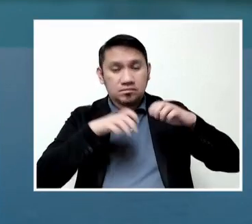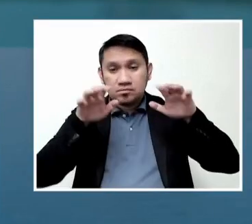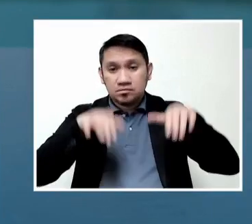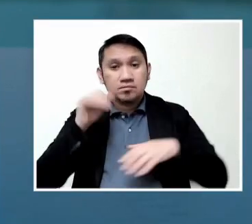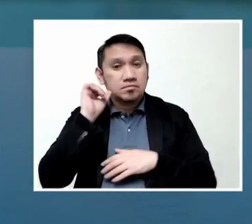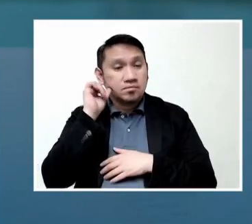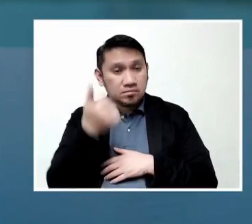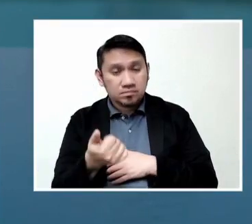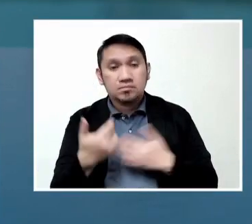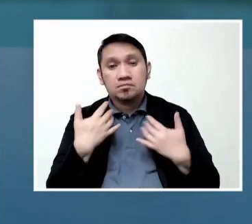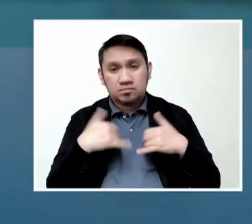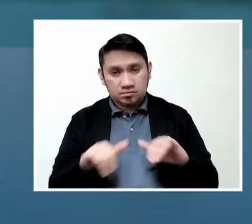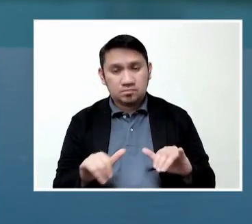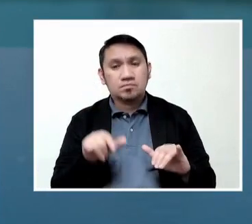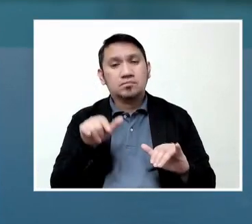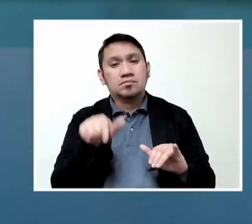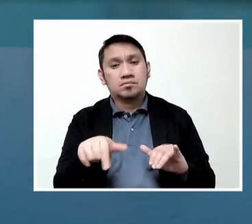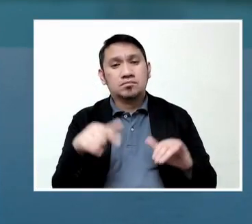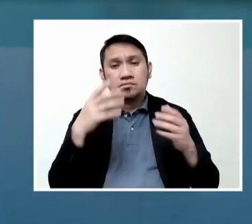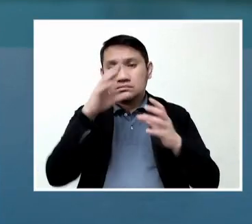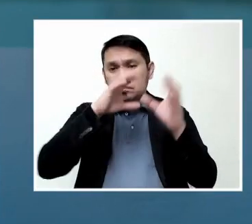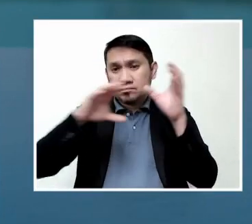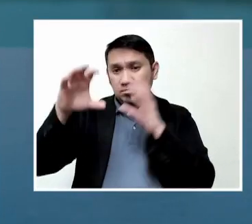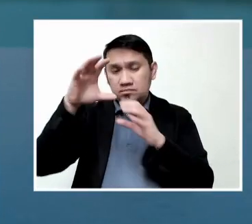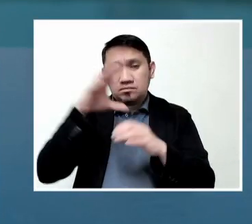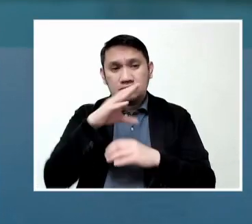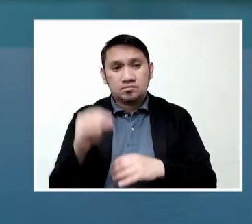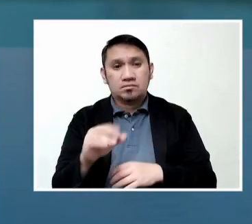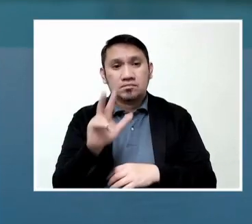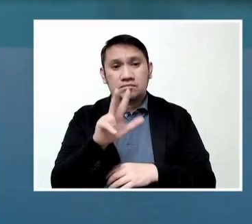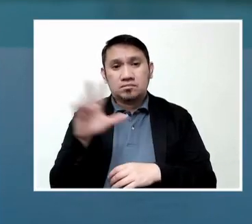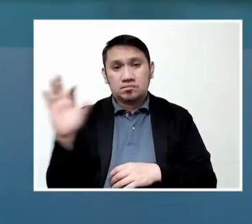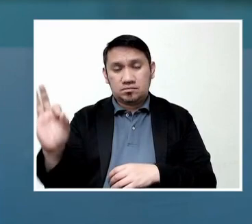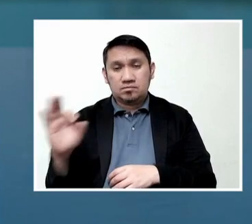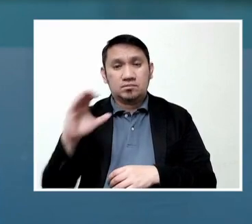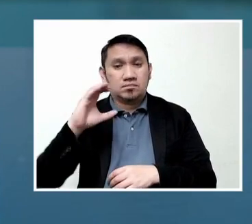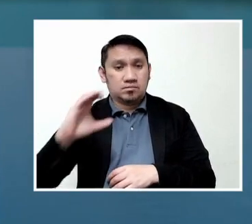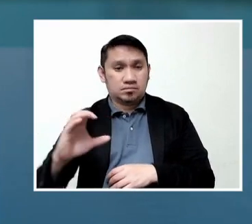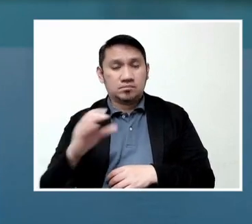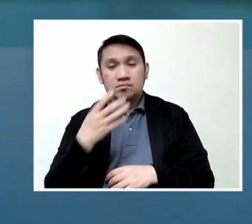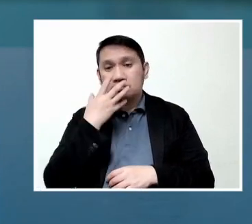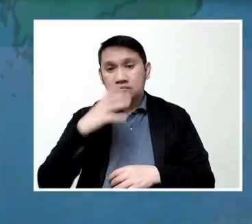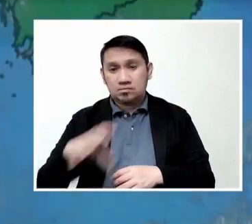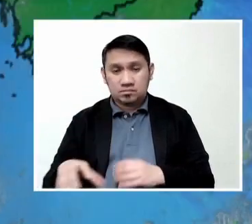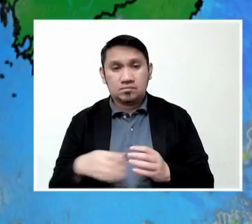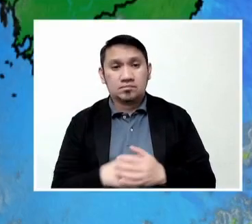okasyong maulap at aabot sa 39 degrees Celsius ang damang init bandang